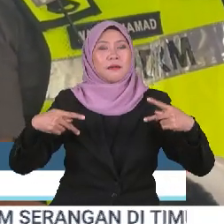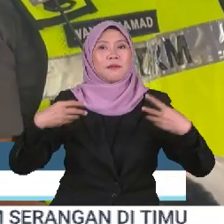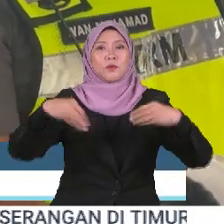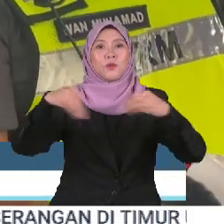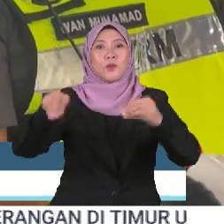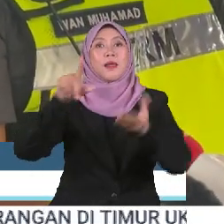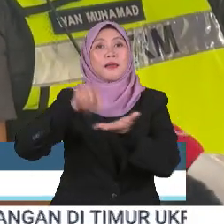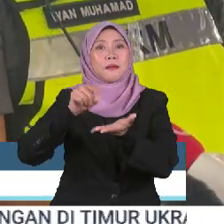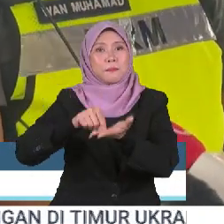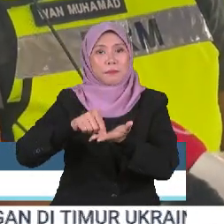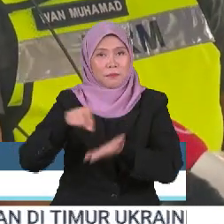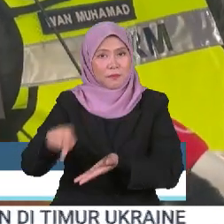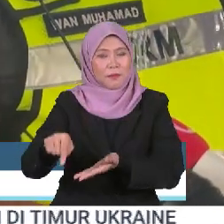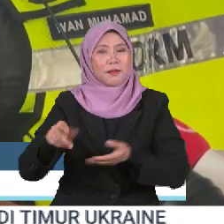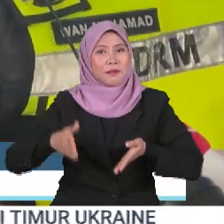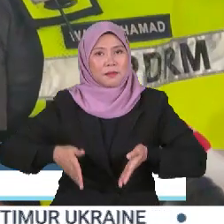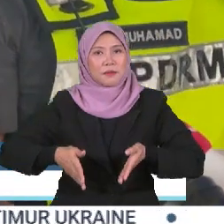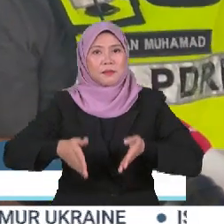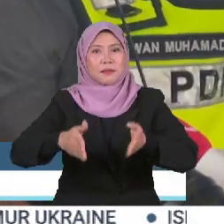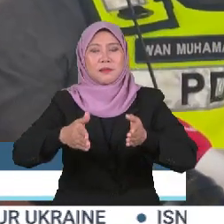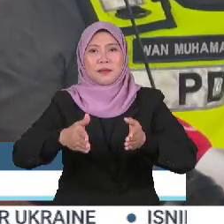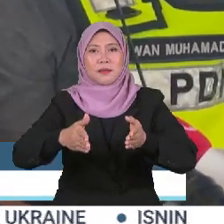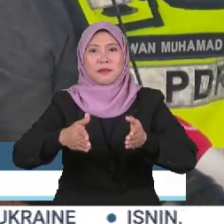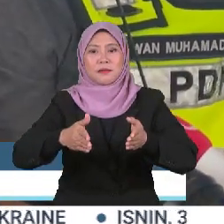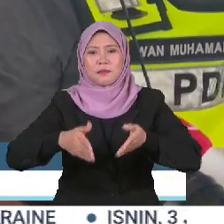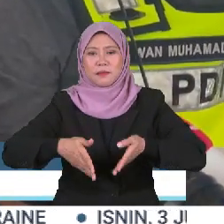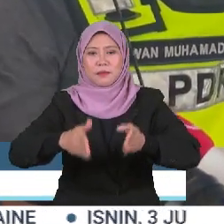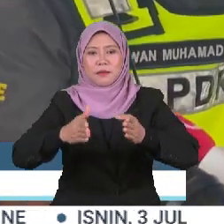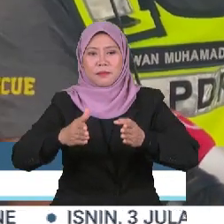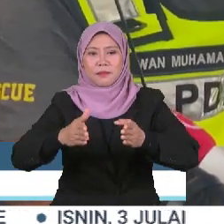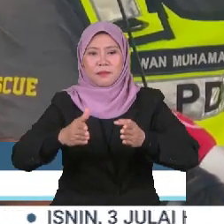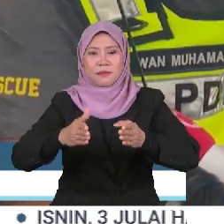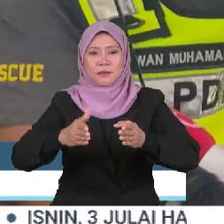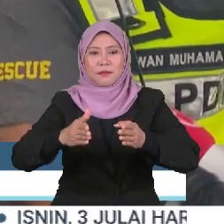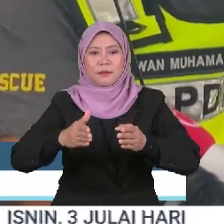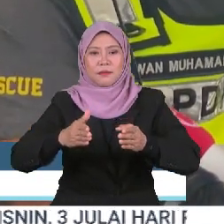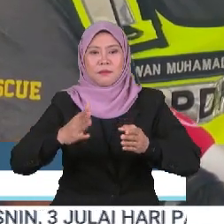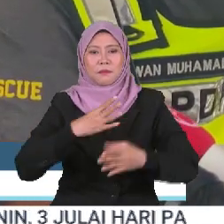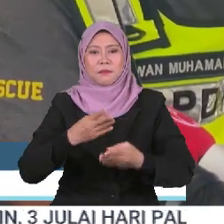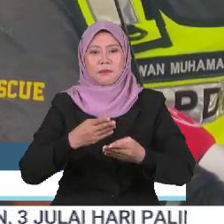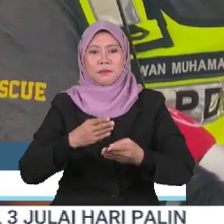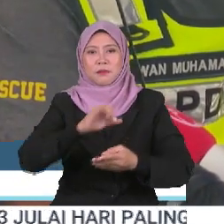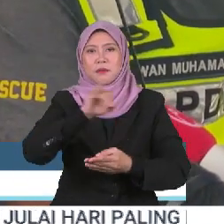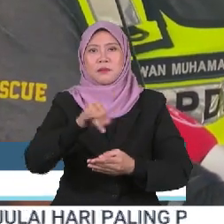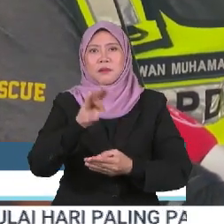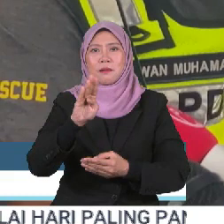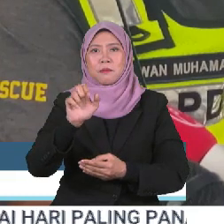menjual ayam di jalan di kawasan Jabur Kubur, Jalan Air Putih, Jalan Jabur